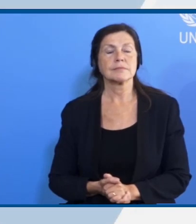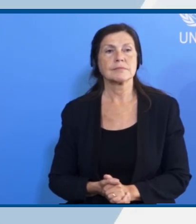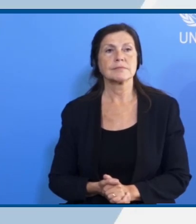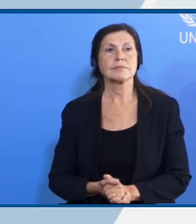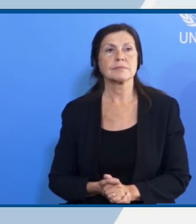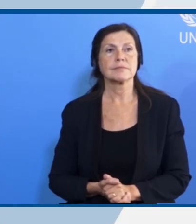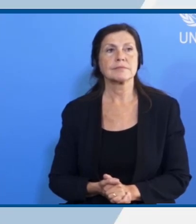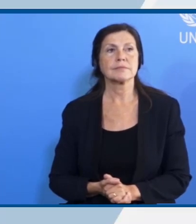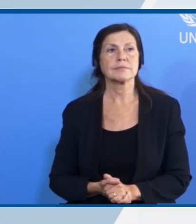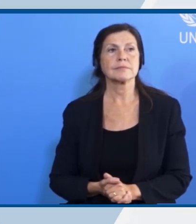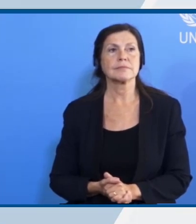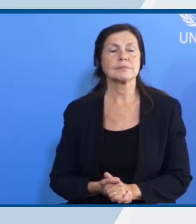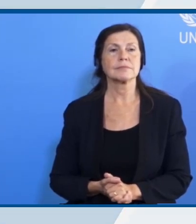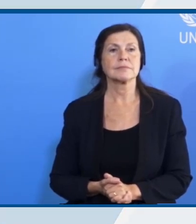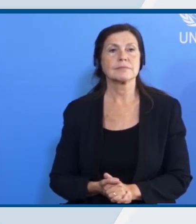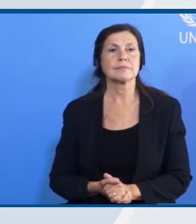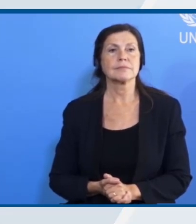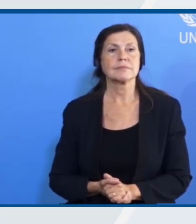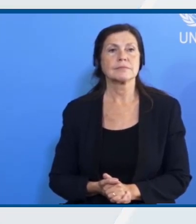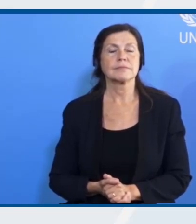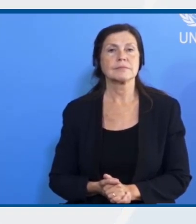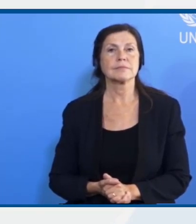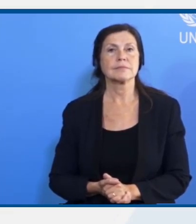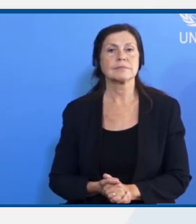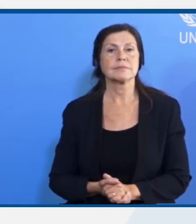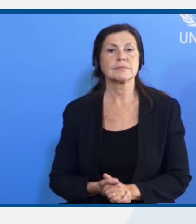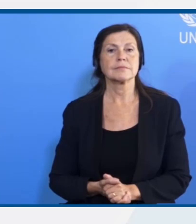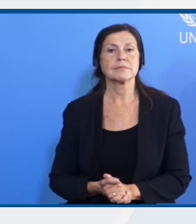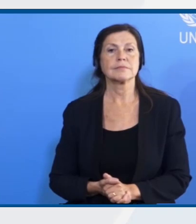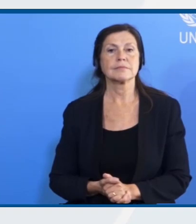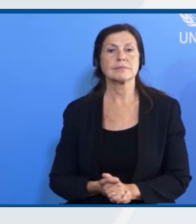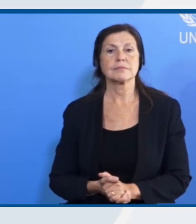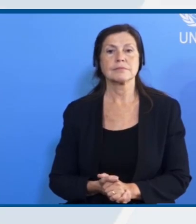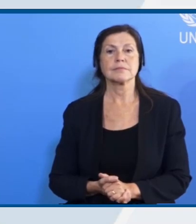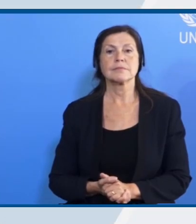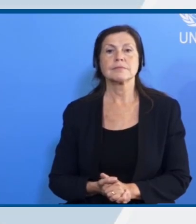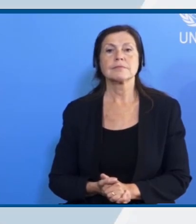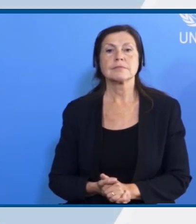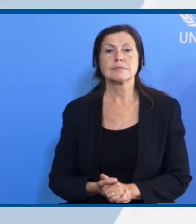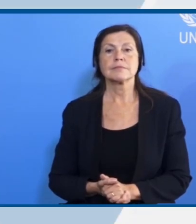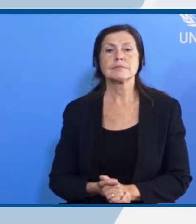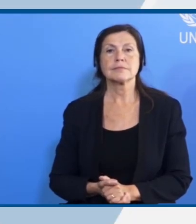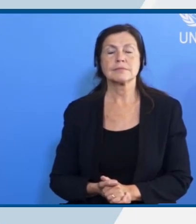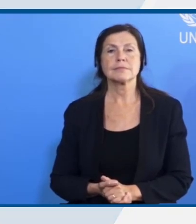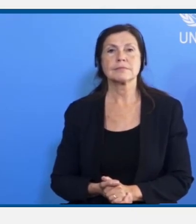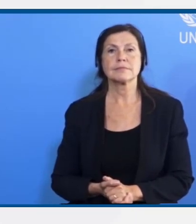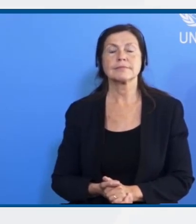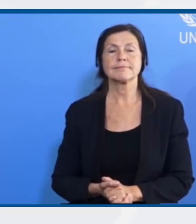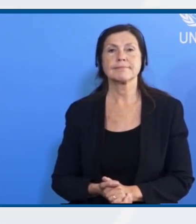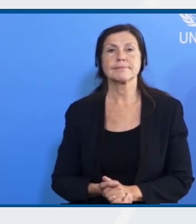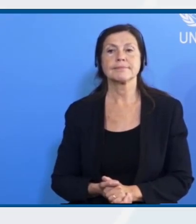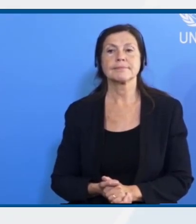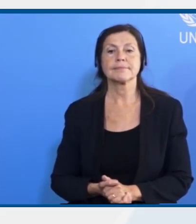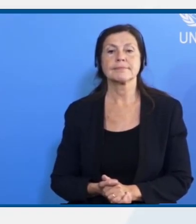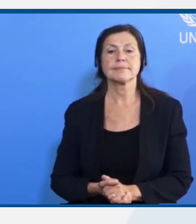झिरो व्याजदरावर आम्ही त्यांना 6 महिन्यासाठीचे पैसे दिले, कारण गरजेच्या वेळेला पैसा मिळाला पाहिजे आणि त्यावेळेसच लोकांना महत्त्व वाटतं